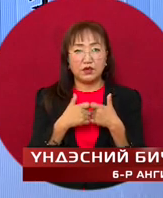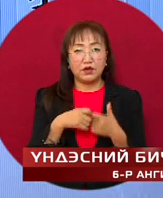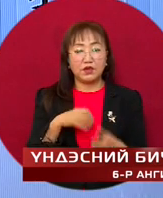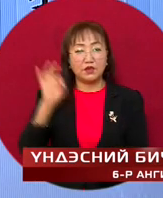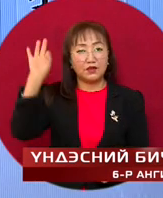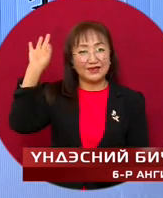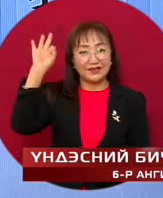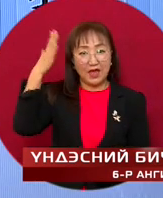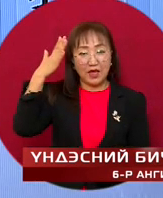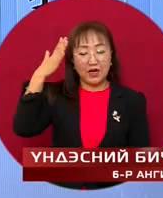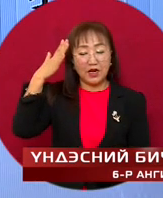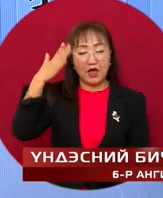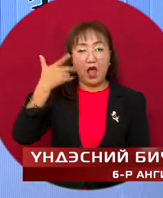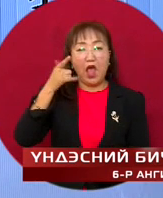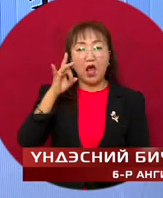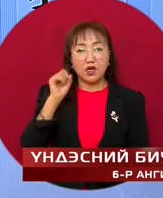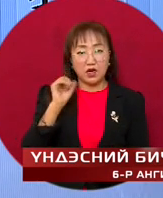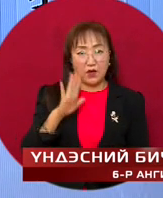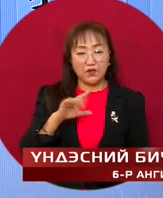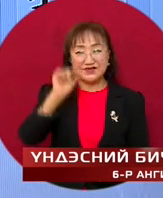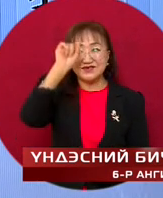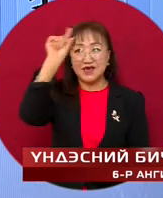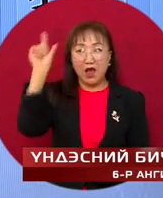Наран гарав, нар гарав, сарам мандлаа,